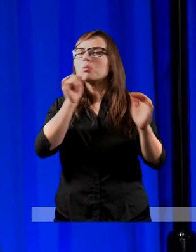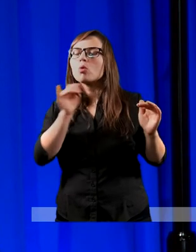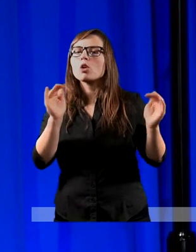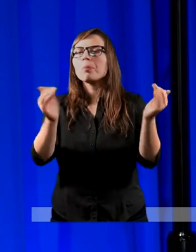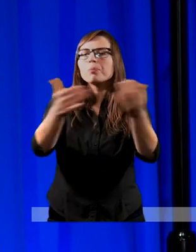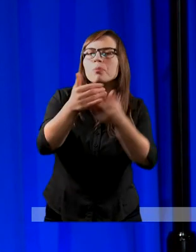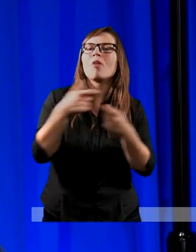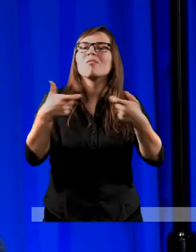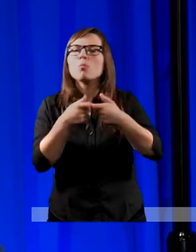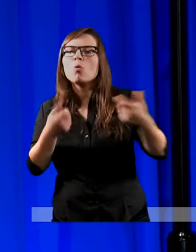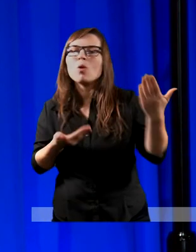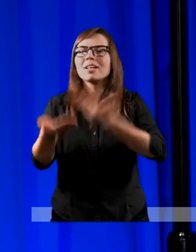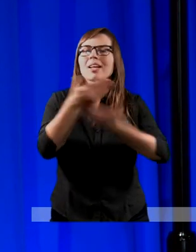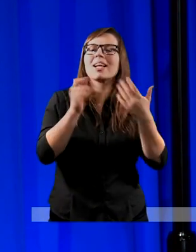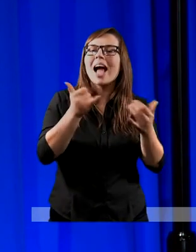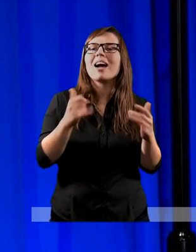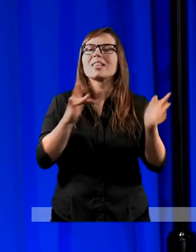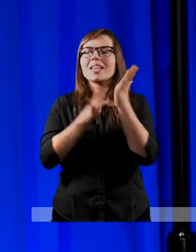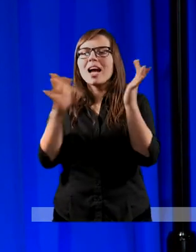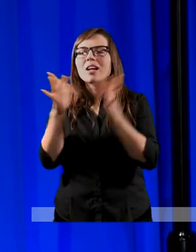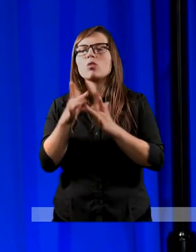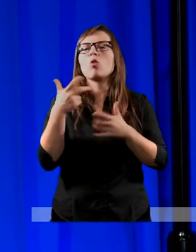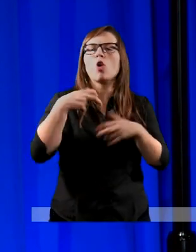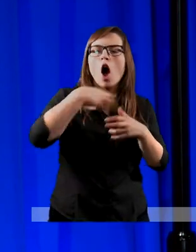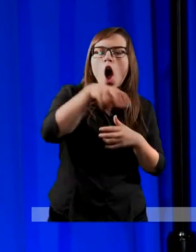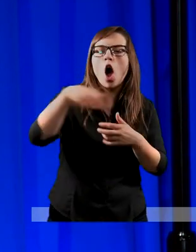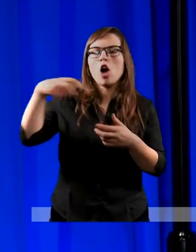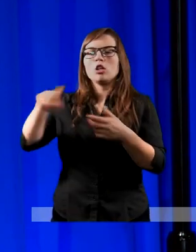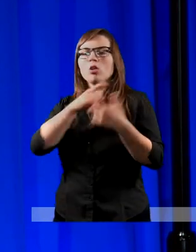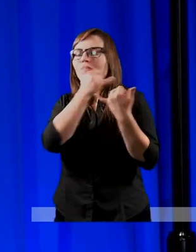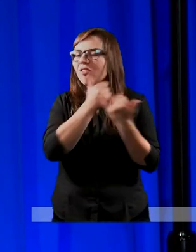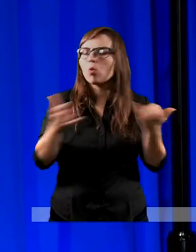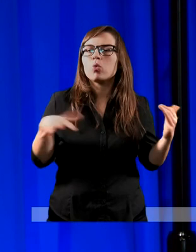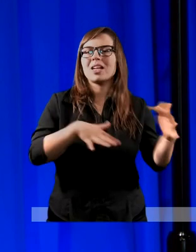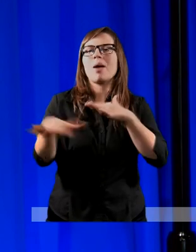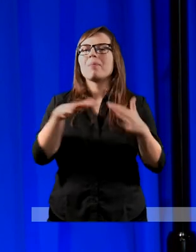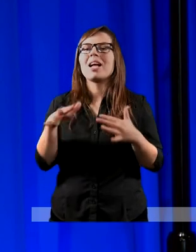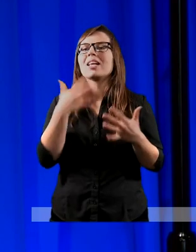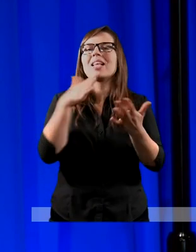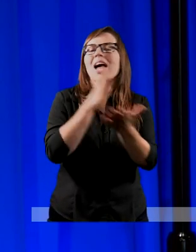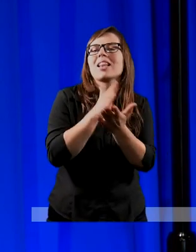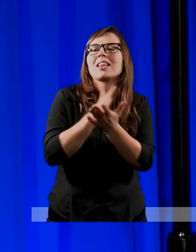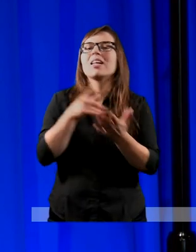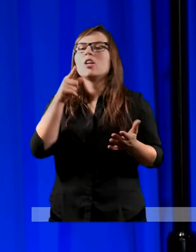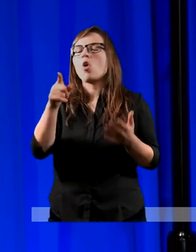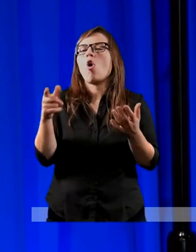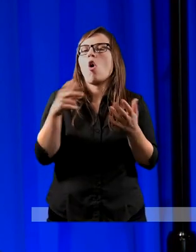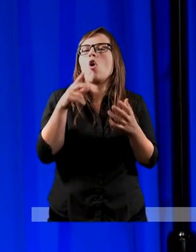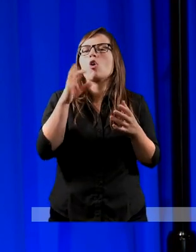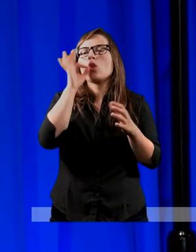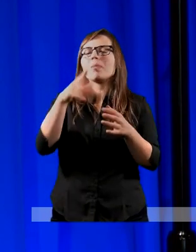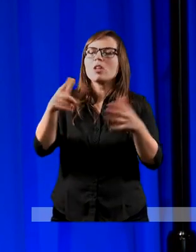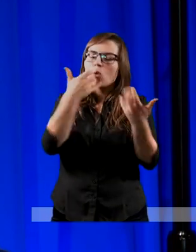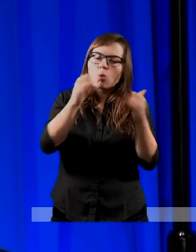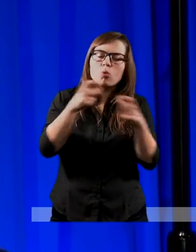inne określenia. Nie, nie, nie. Jezus chodził w różne miejsca i na uczty go zapraszali, i na